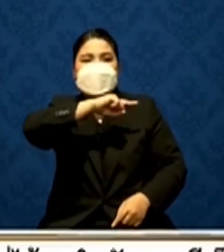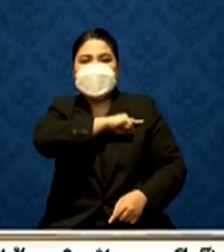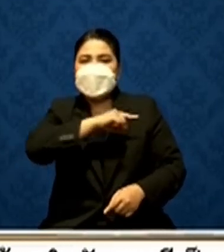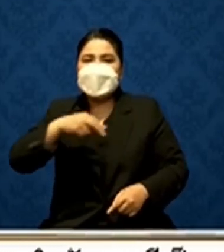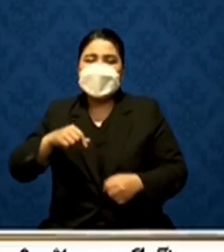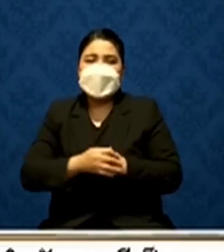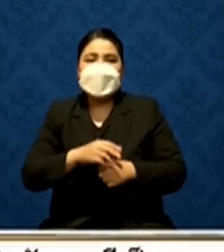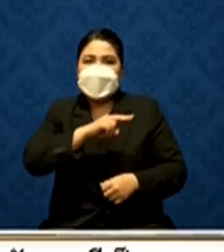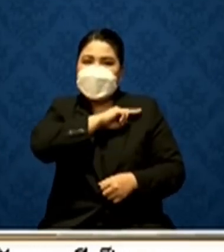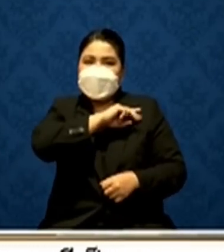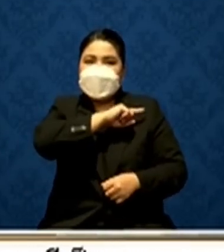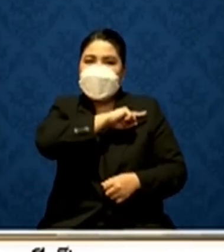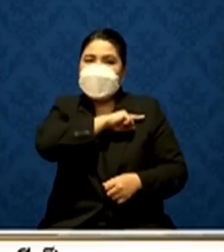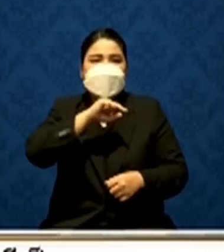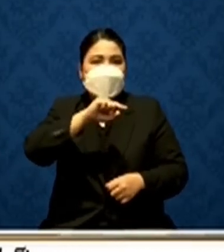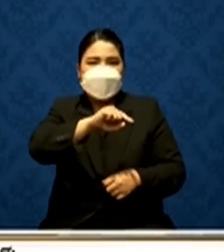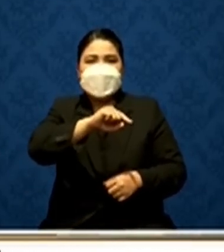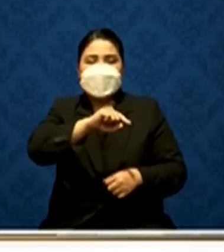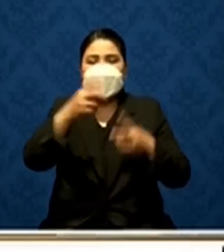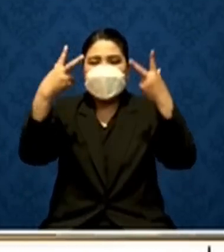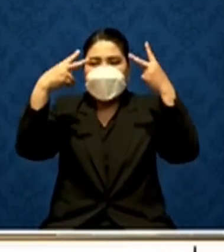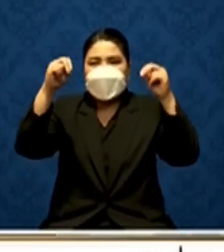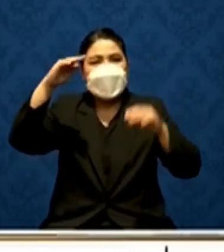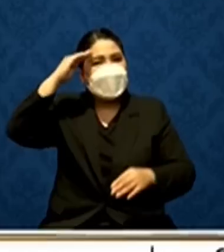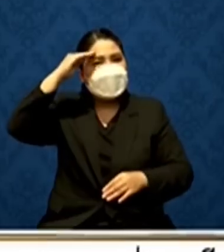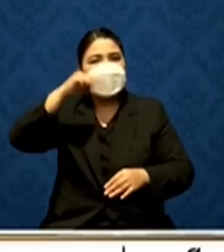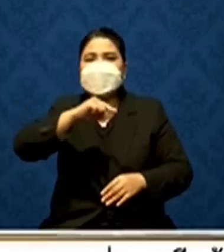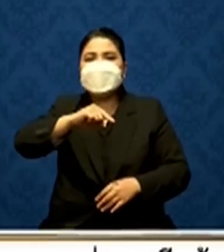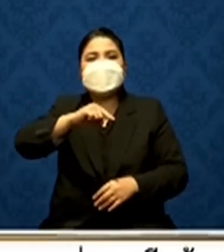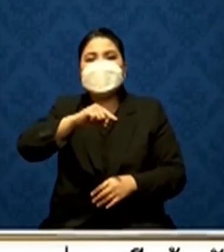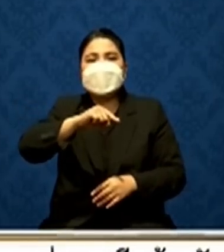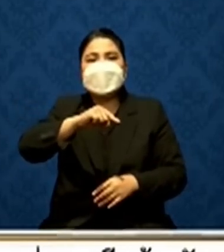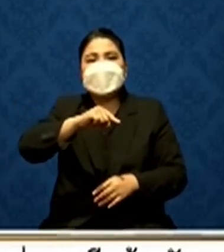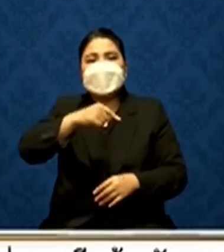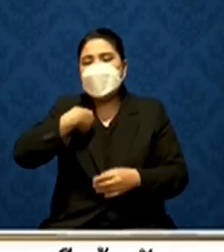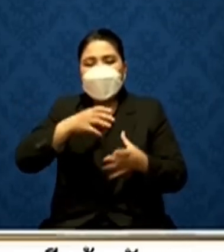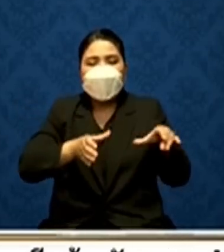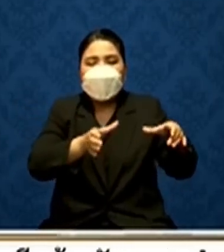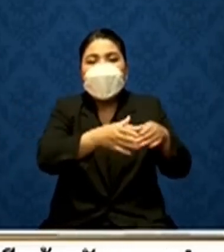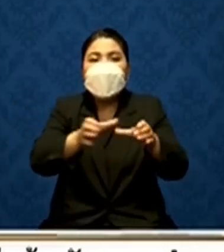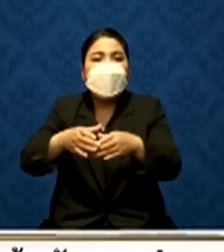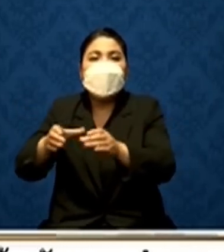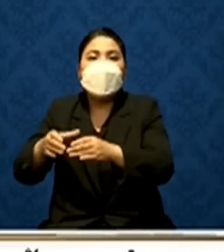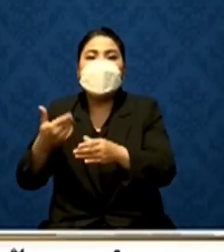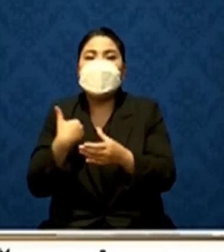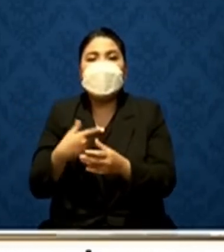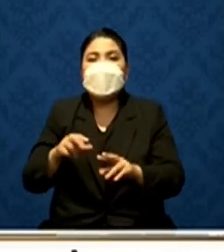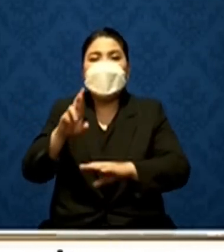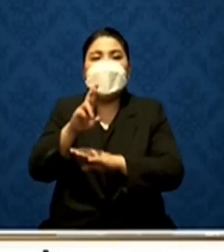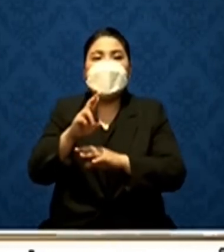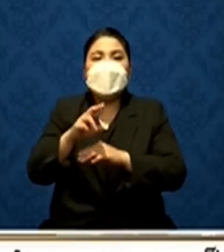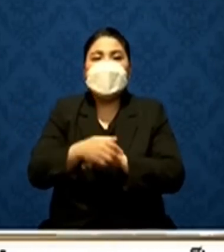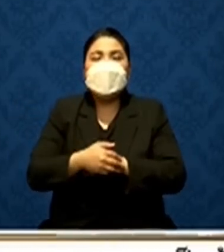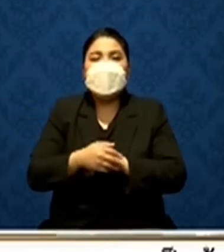ไม่ไว้วางใจให้พลเอกประยุทธ์จันทร์โอชาและพวกพ้องโดยเฉพาะจริงตีสิบ